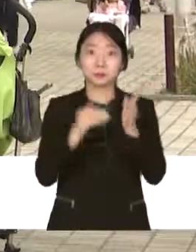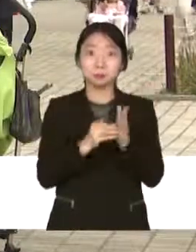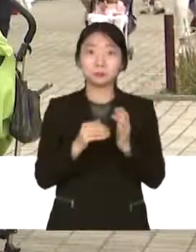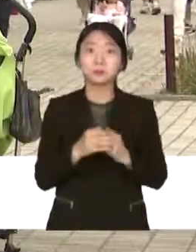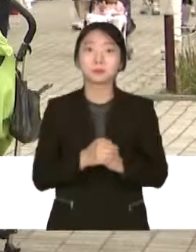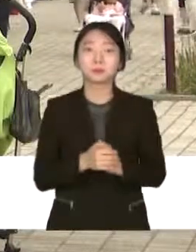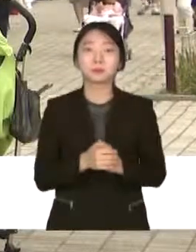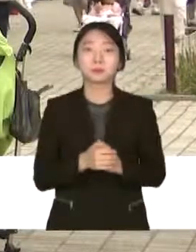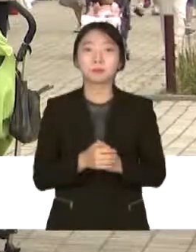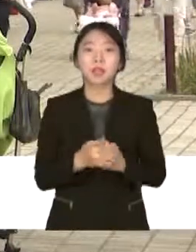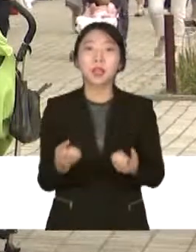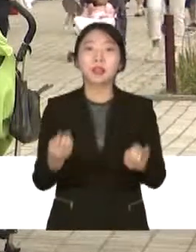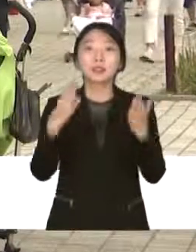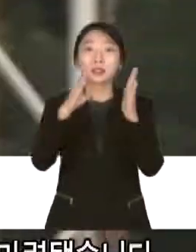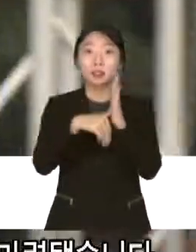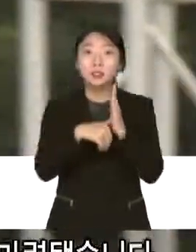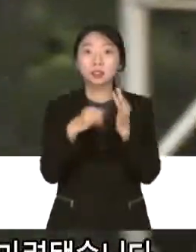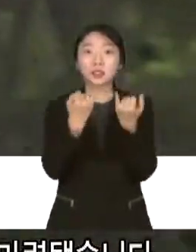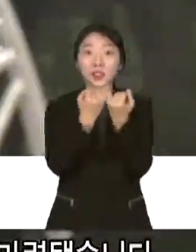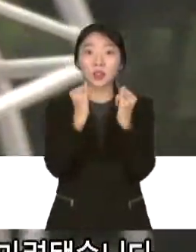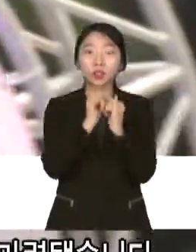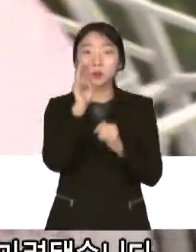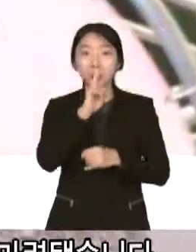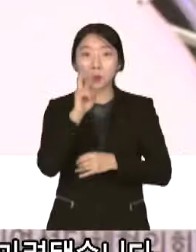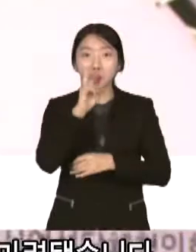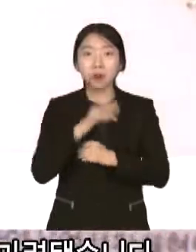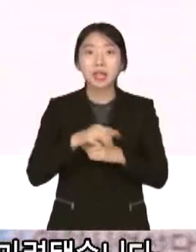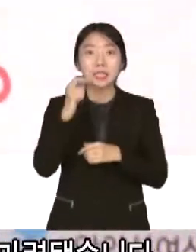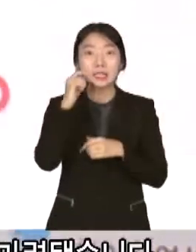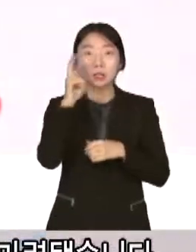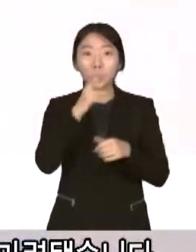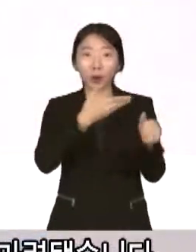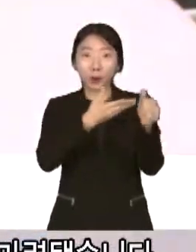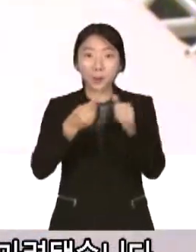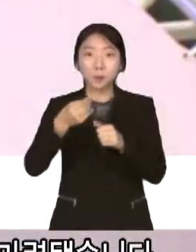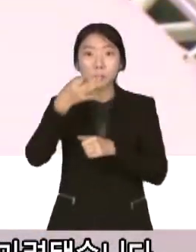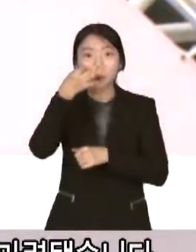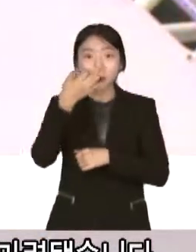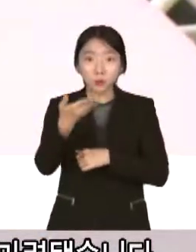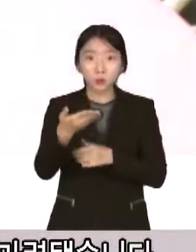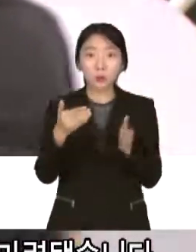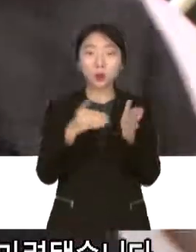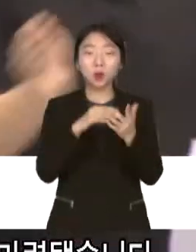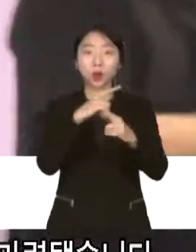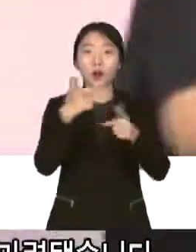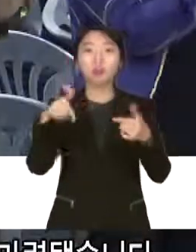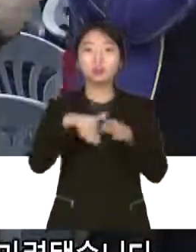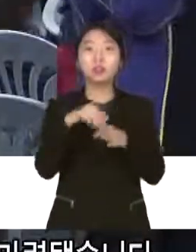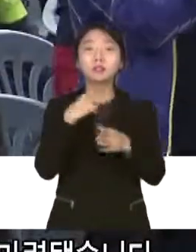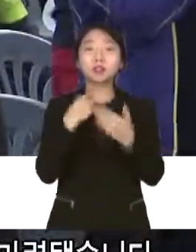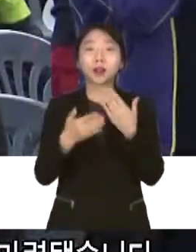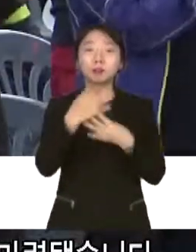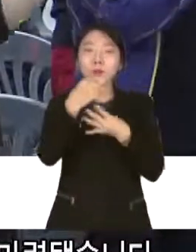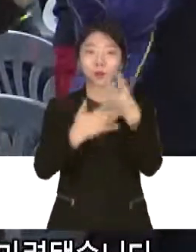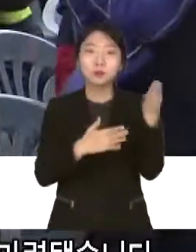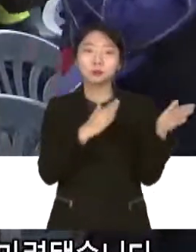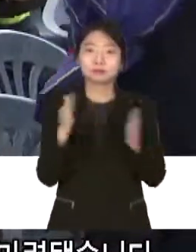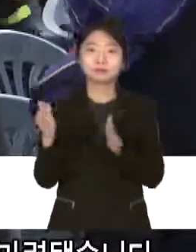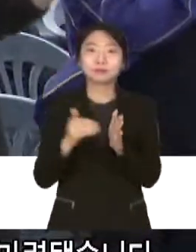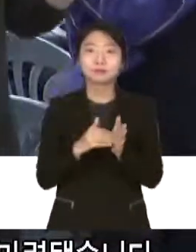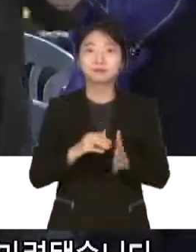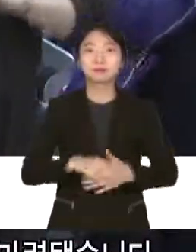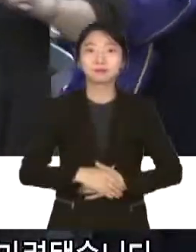중앙공원에서 개최했습니다 이날 축제에서는 여성 가요제 와 인기가수 축하공연 을 비롯해 다양한 문화체험